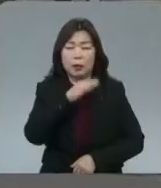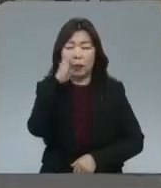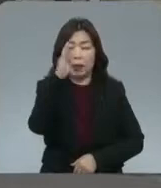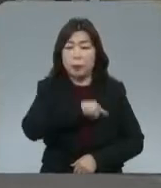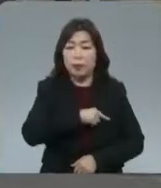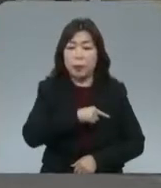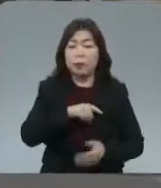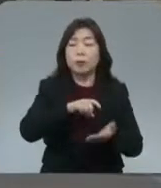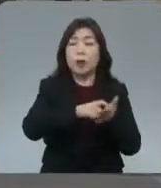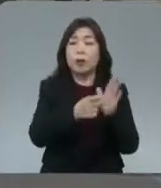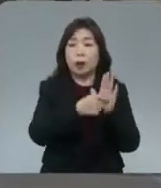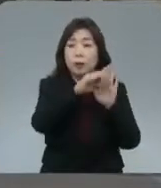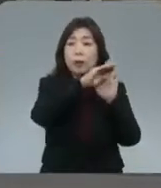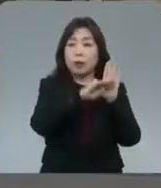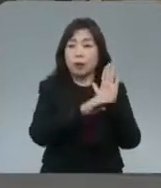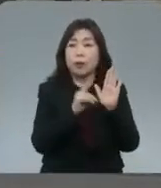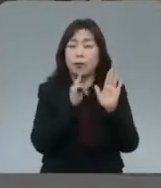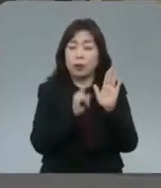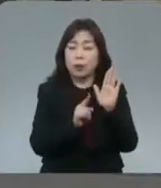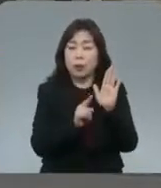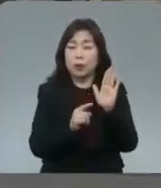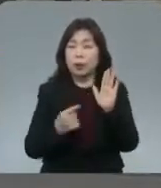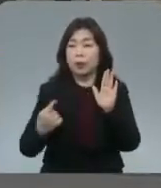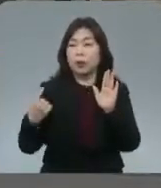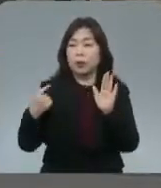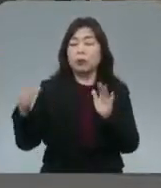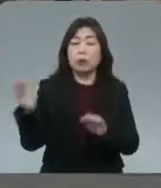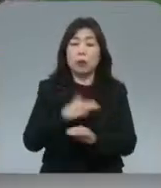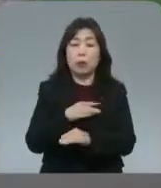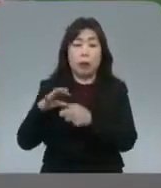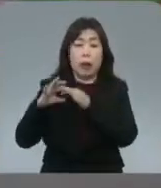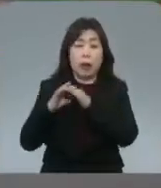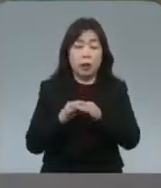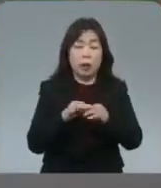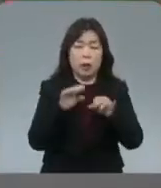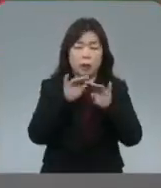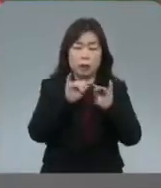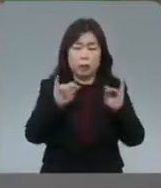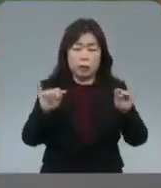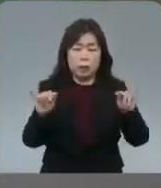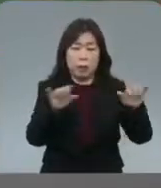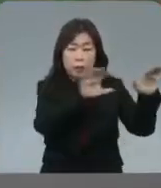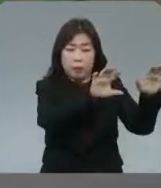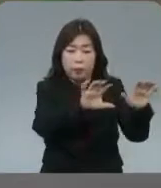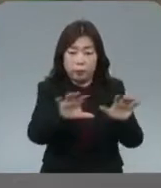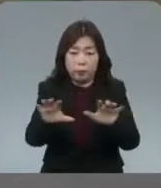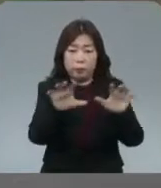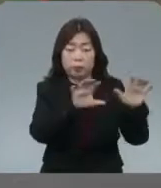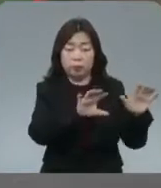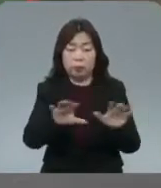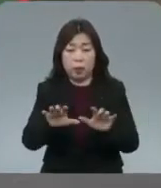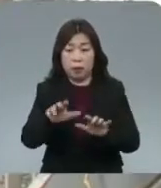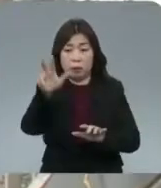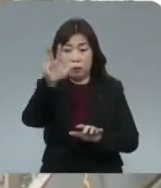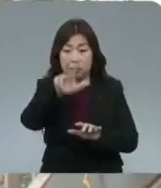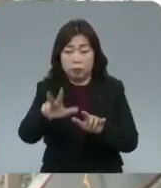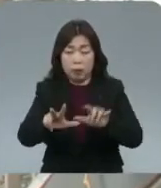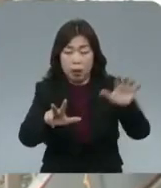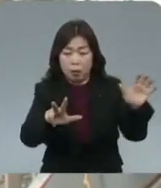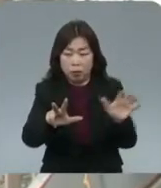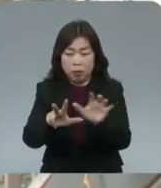часа пациентов с респираторными сердечно-сосудистыми заболеваниями пожилых людей и детей и просят